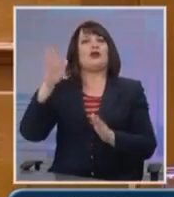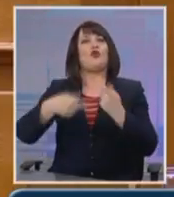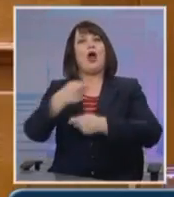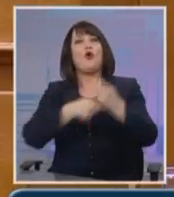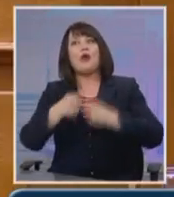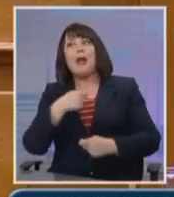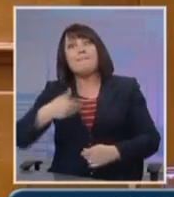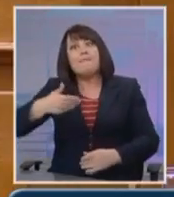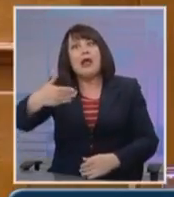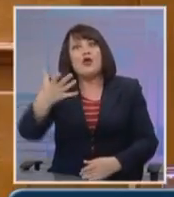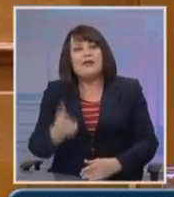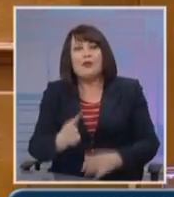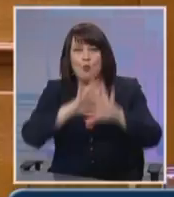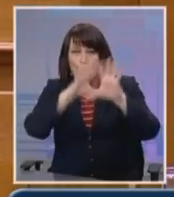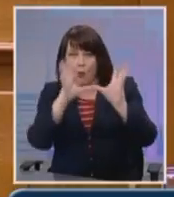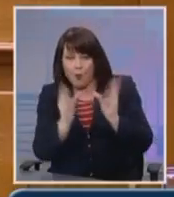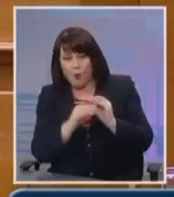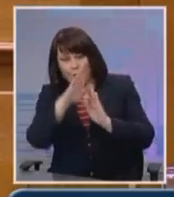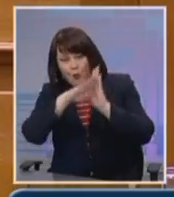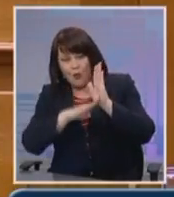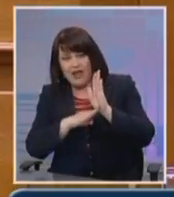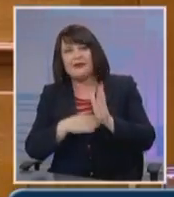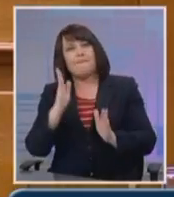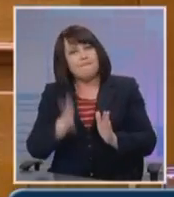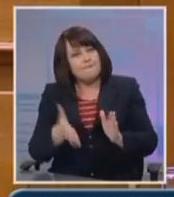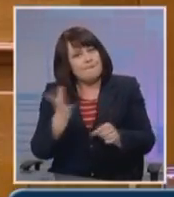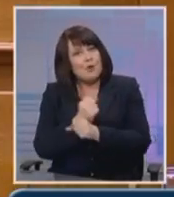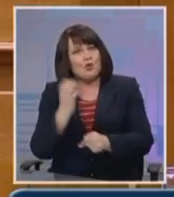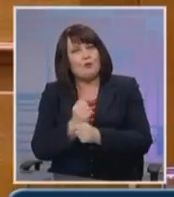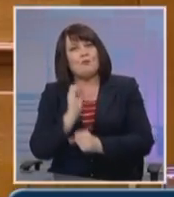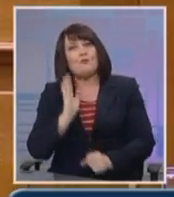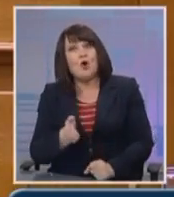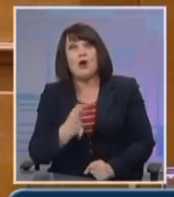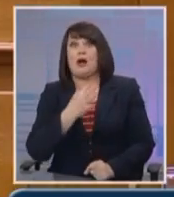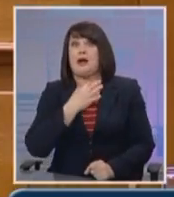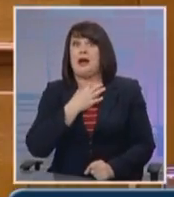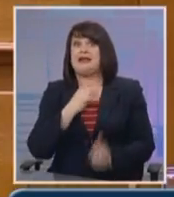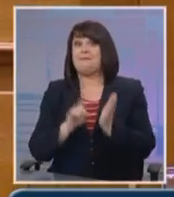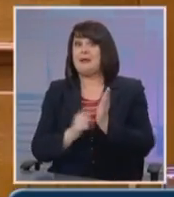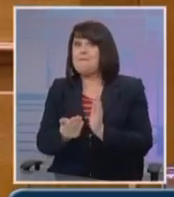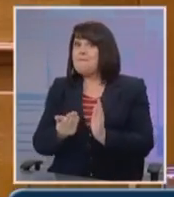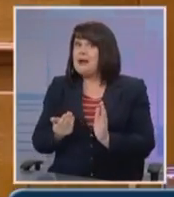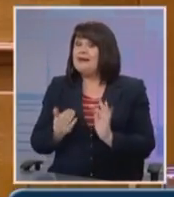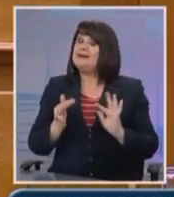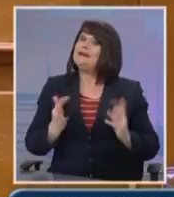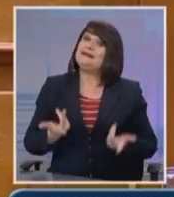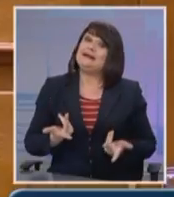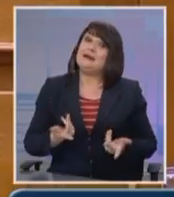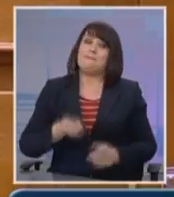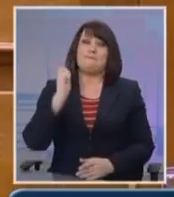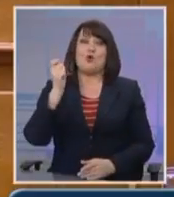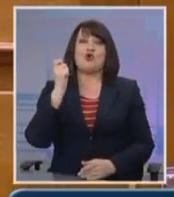προοπτική. Όλα αυτά είναι εφικτά, αλλά αναγκαία προϋπόθεση, αναγκαία